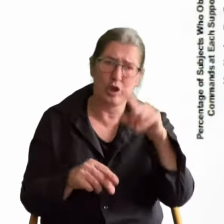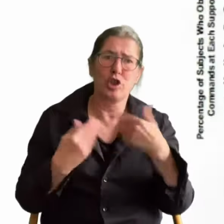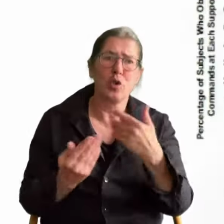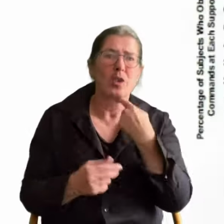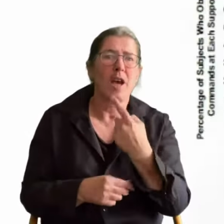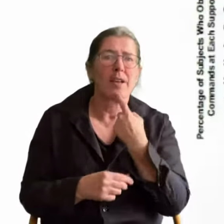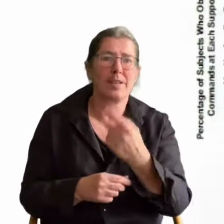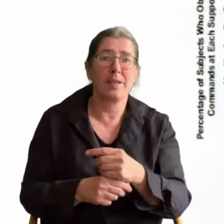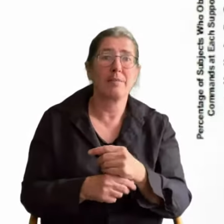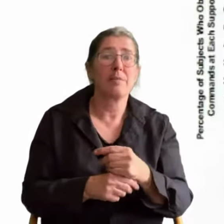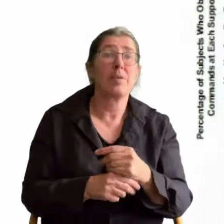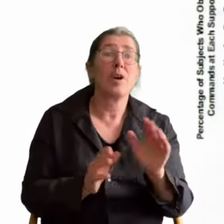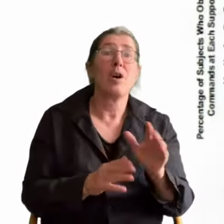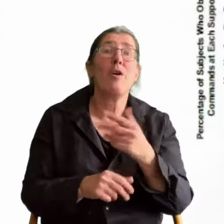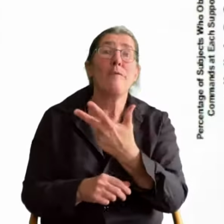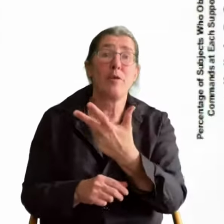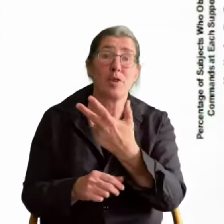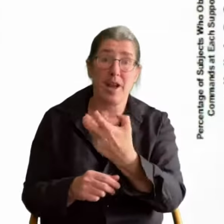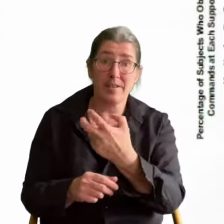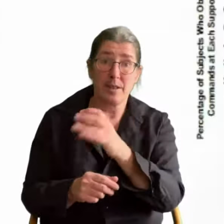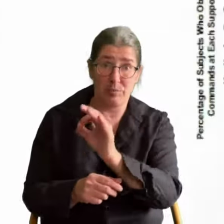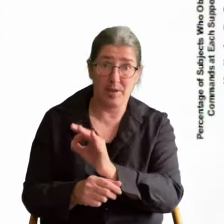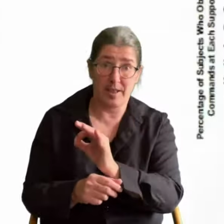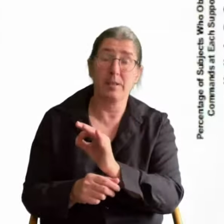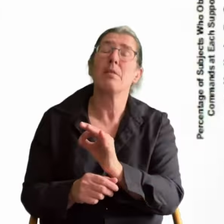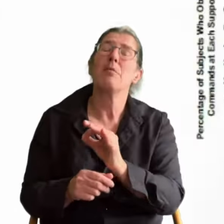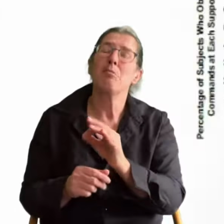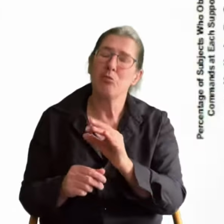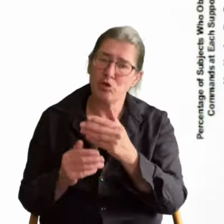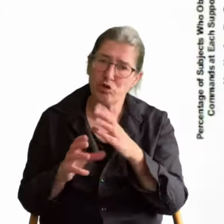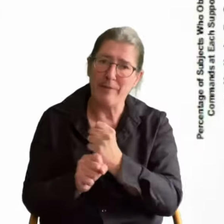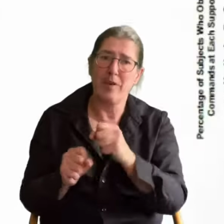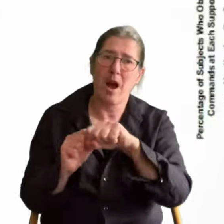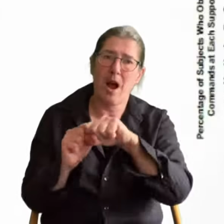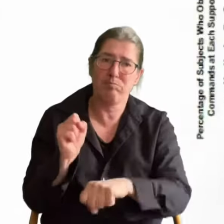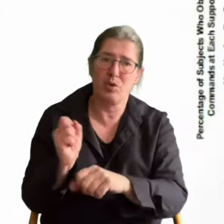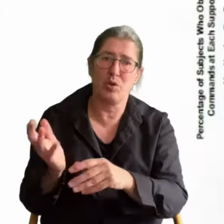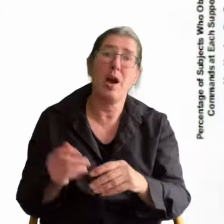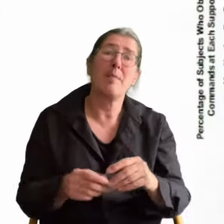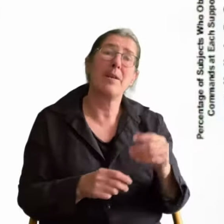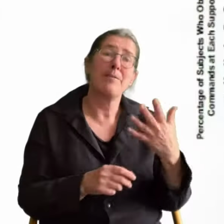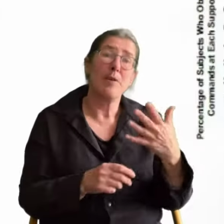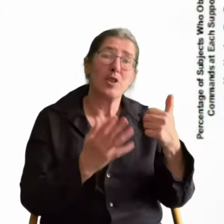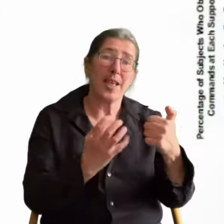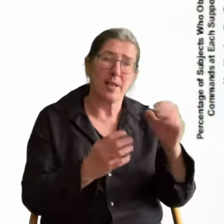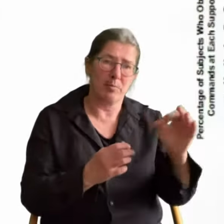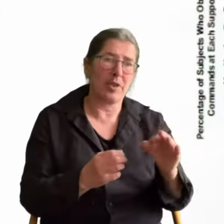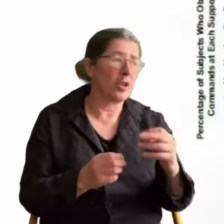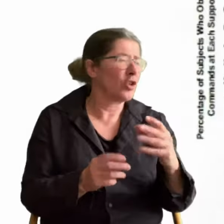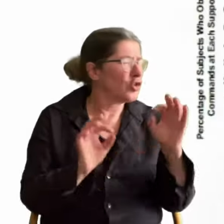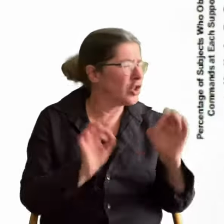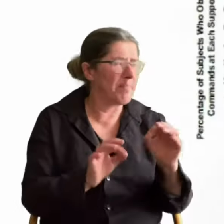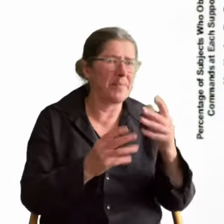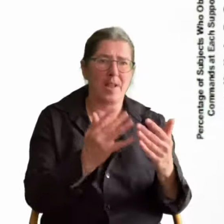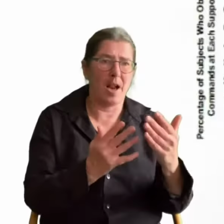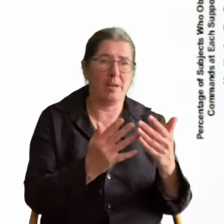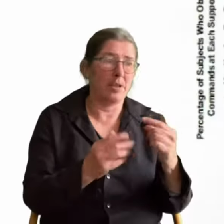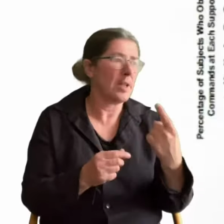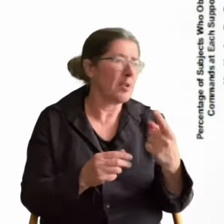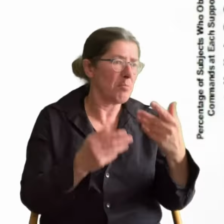gehört 35 prozent sind immerhin in der lage abzubrechen aber 65 das ist eine erschreckende zahl die wirklich bis zum